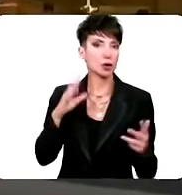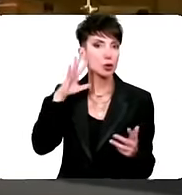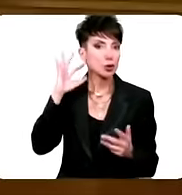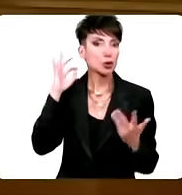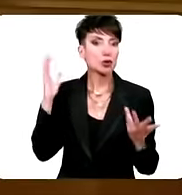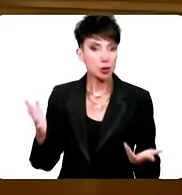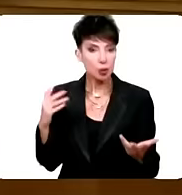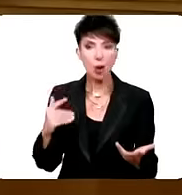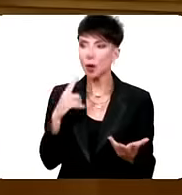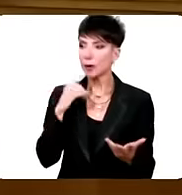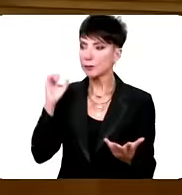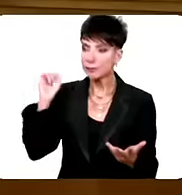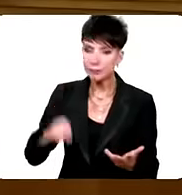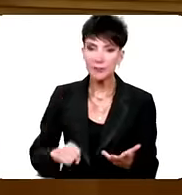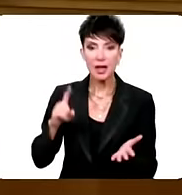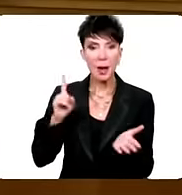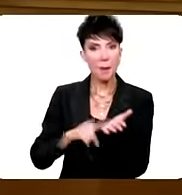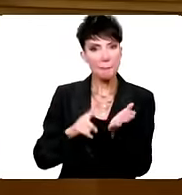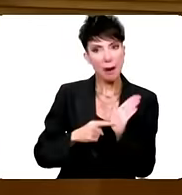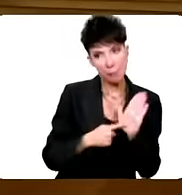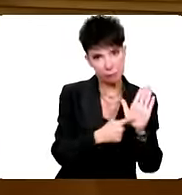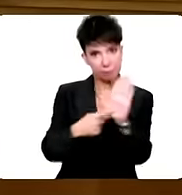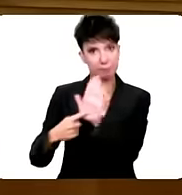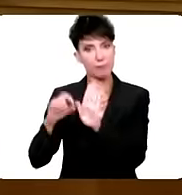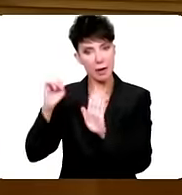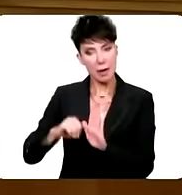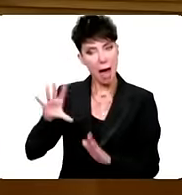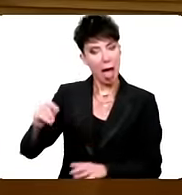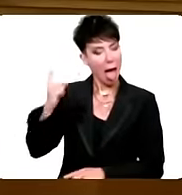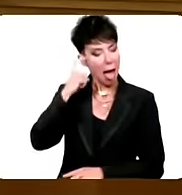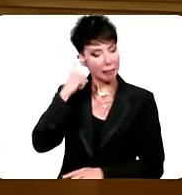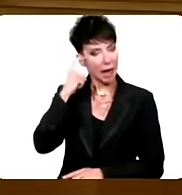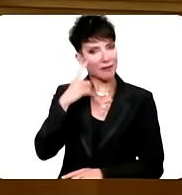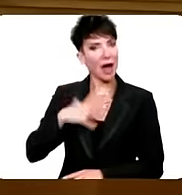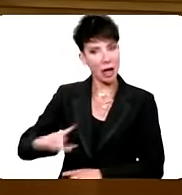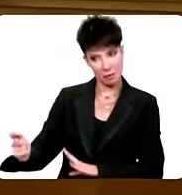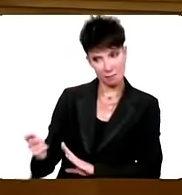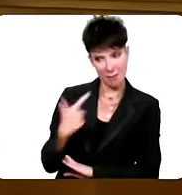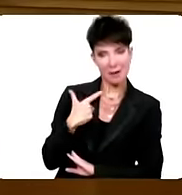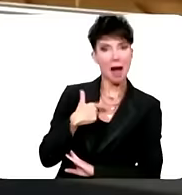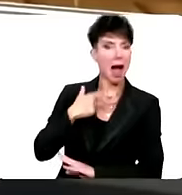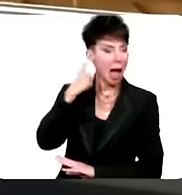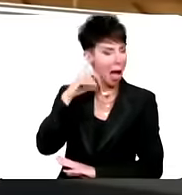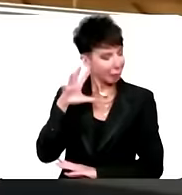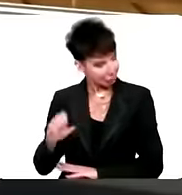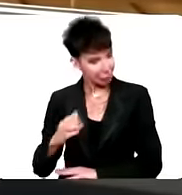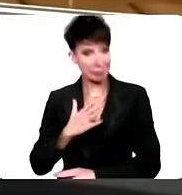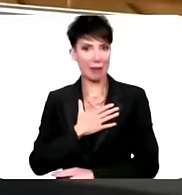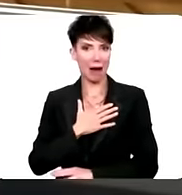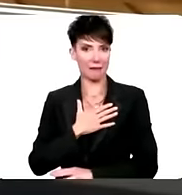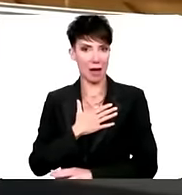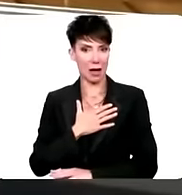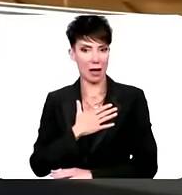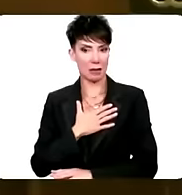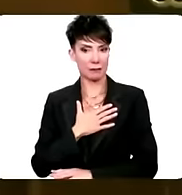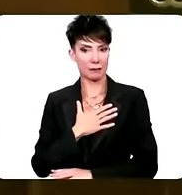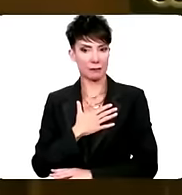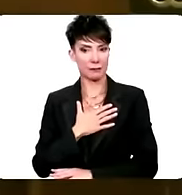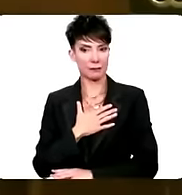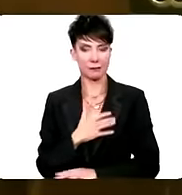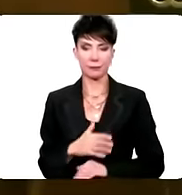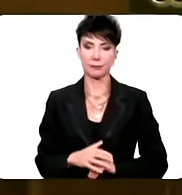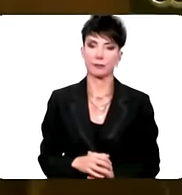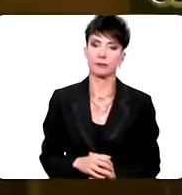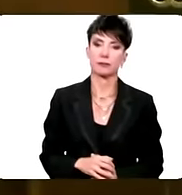να αποδείξω ότι με τον τρόπο μου έλαβα το μήνυμα το οποίο μας έστειλαν οι πολίτες. Ωραία. Ακούγοντάς σας μετά τις ευρωεκλογές, το